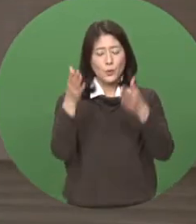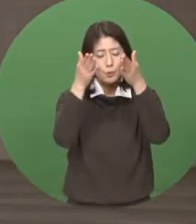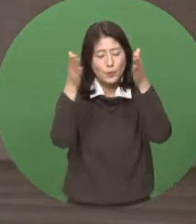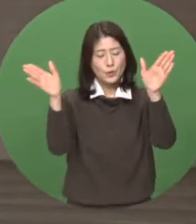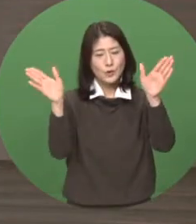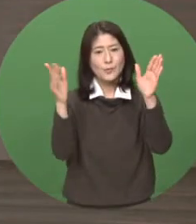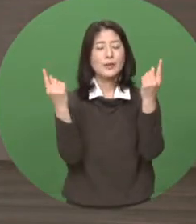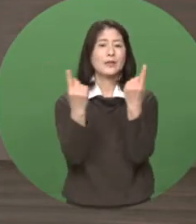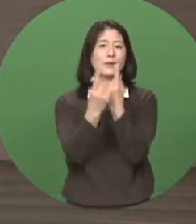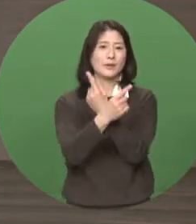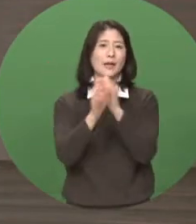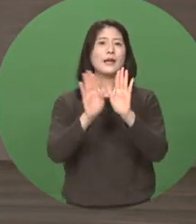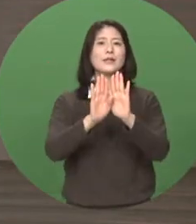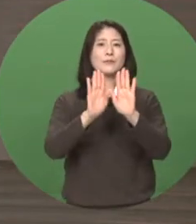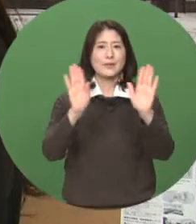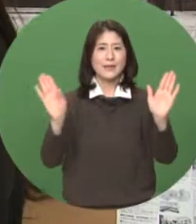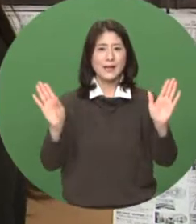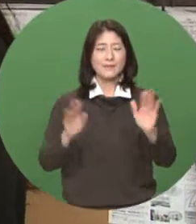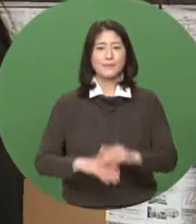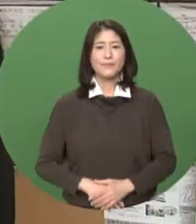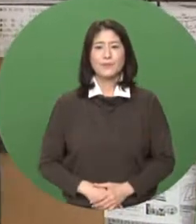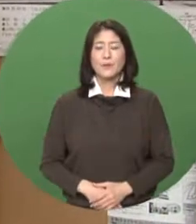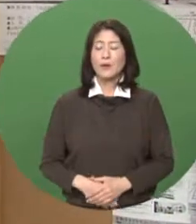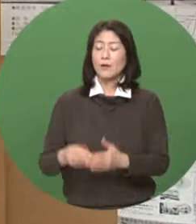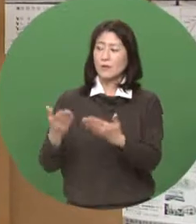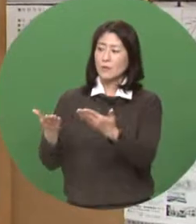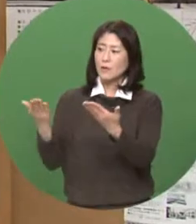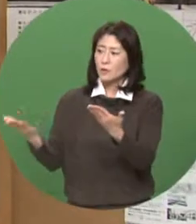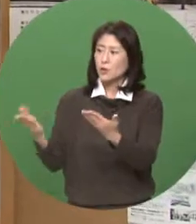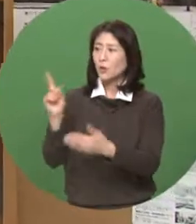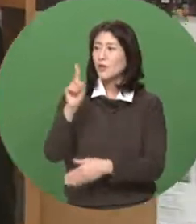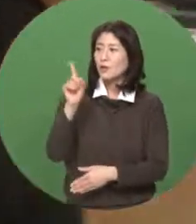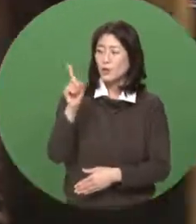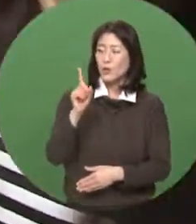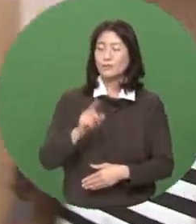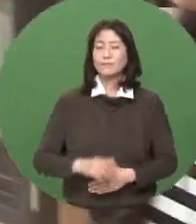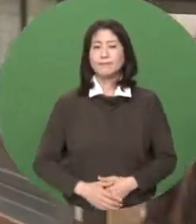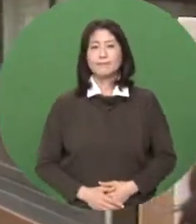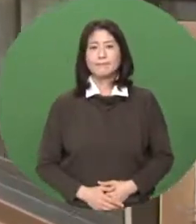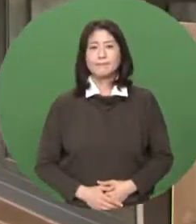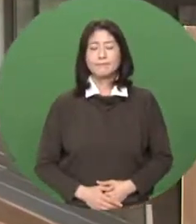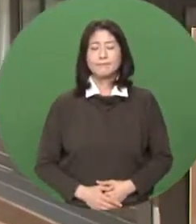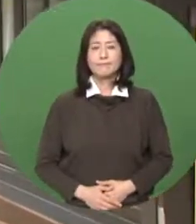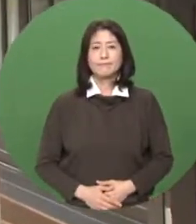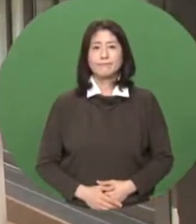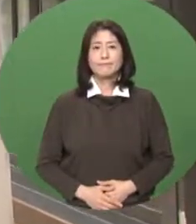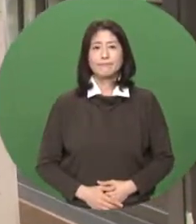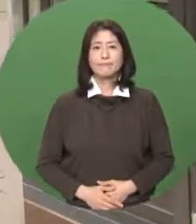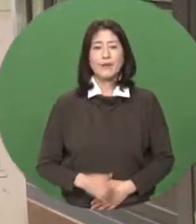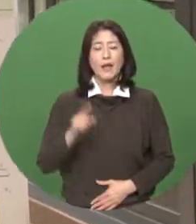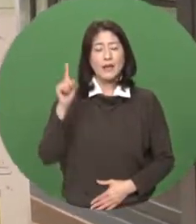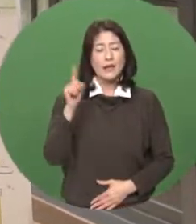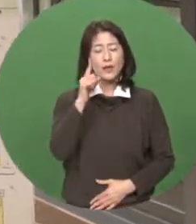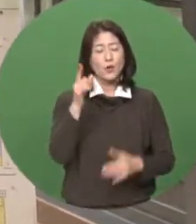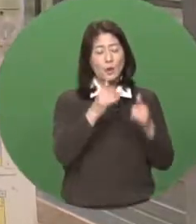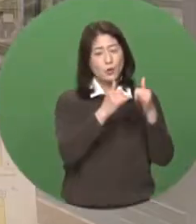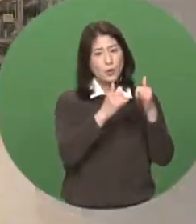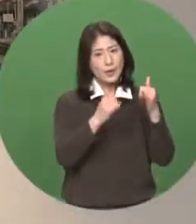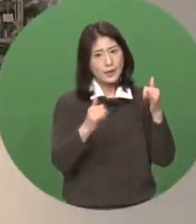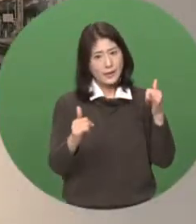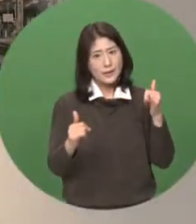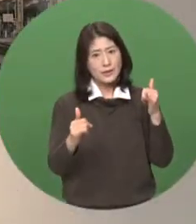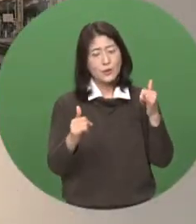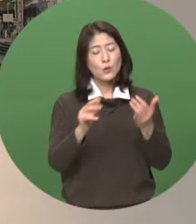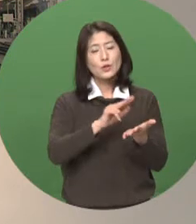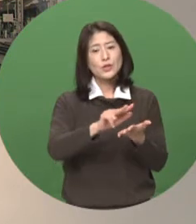館いたしました。 ミュージアムっていうことはどんなものがあるんですか。 はい、この中には生駒の歴史を知っても